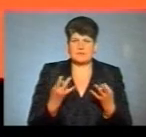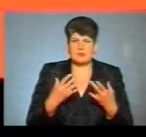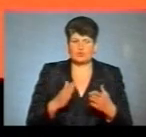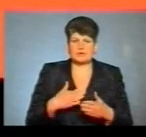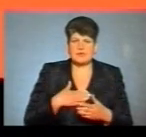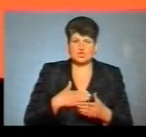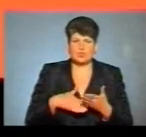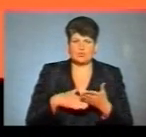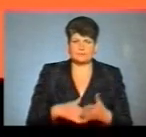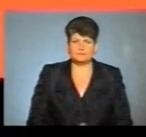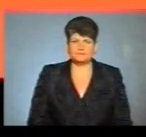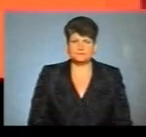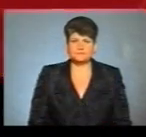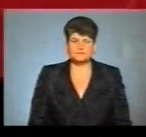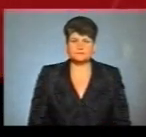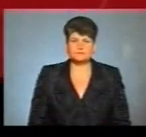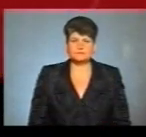допомога.